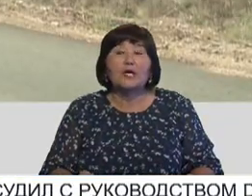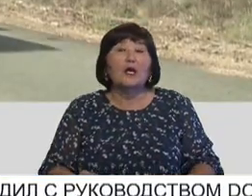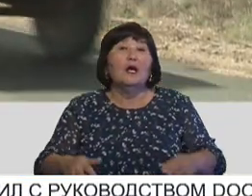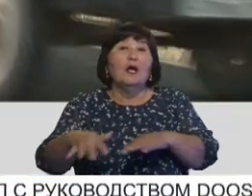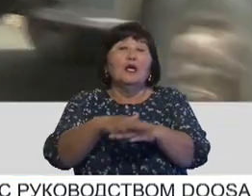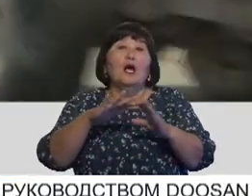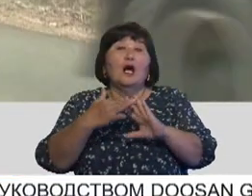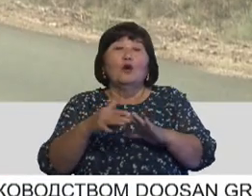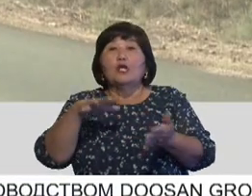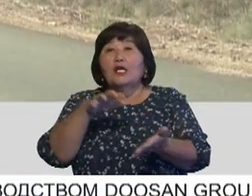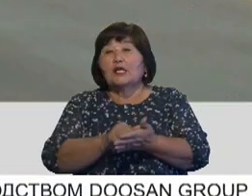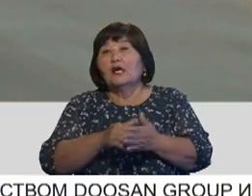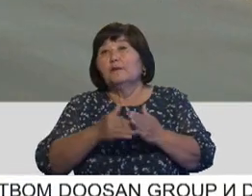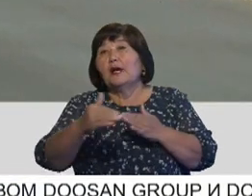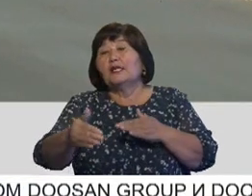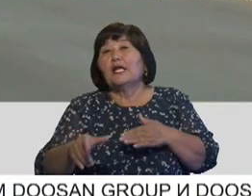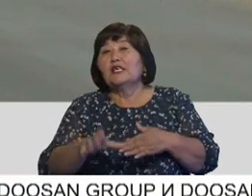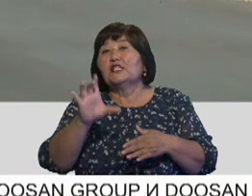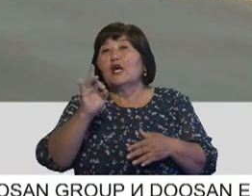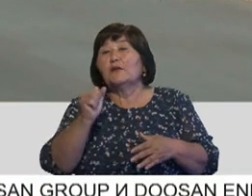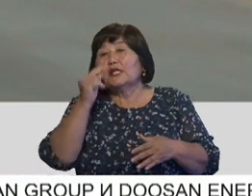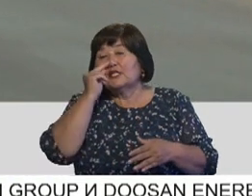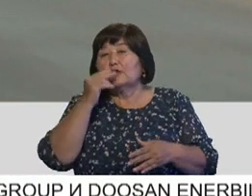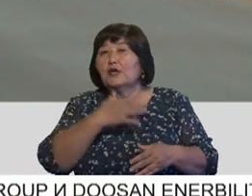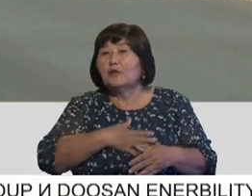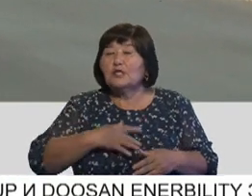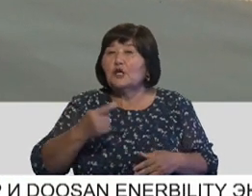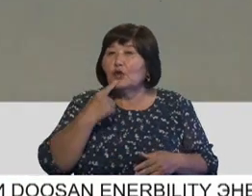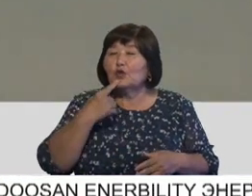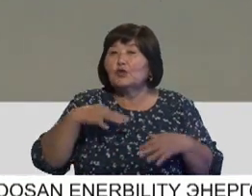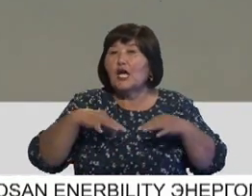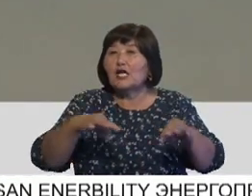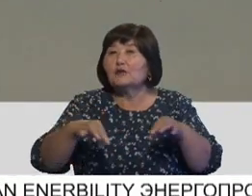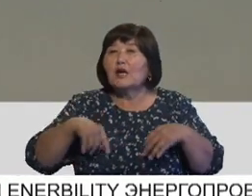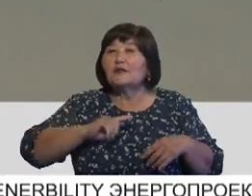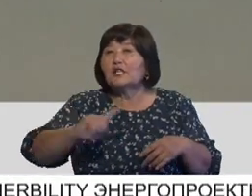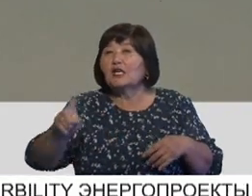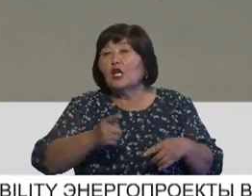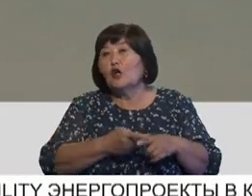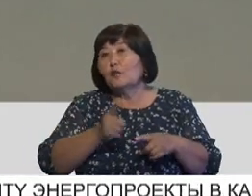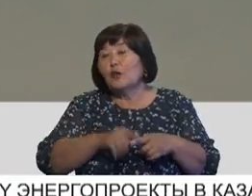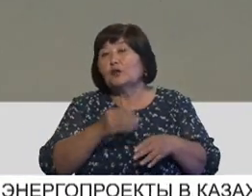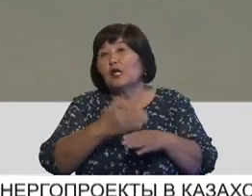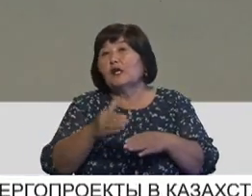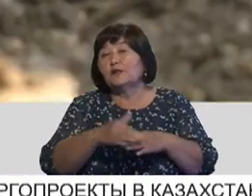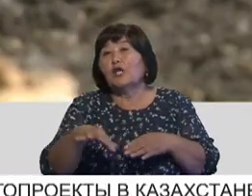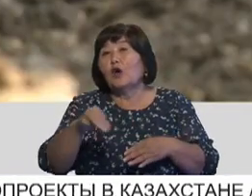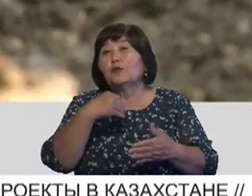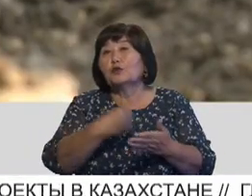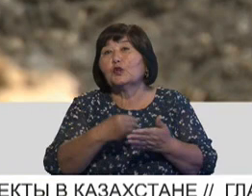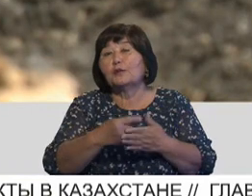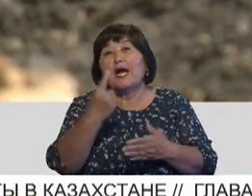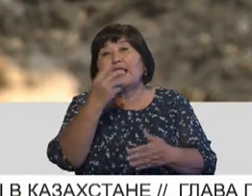Население аулов, расположенных вдали от трассы Самара-Шымкент, переживали трудности с транспортным сообщением. Потому на выделенный из областного